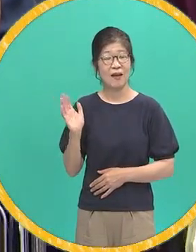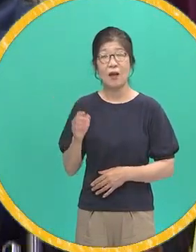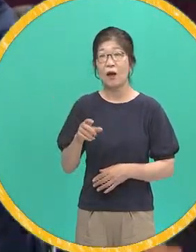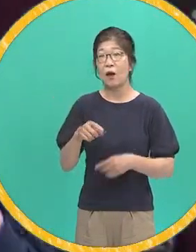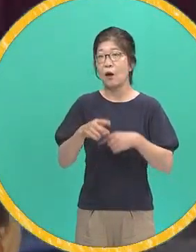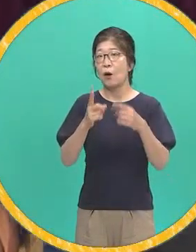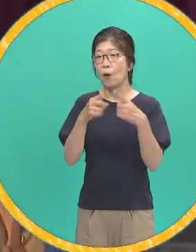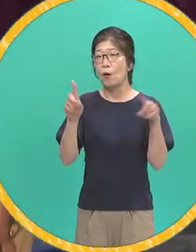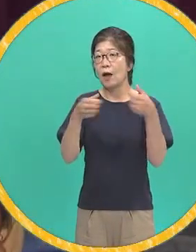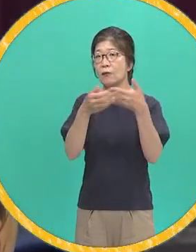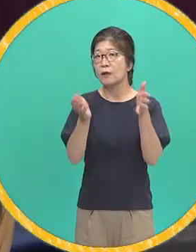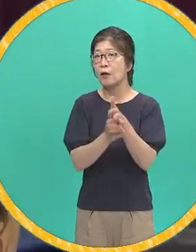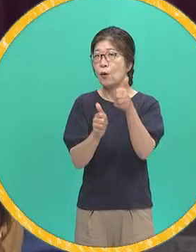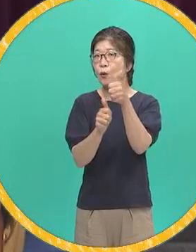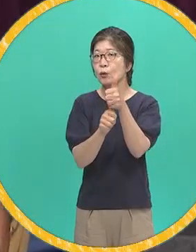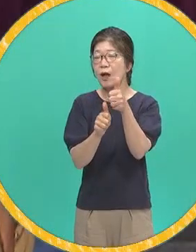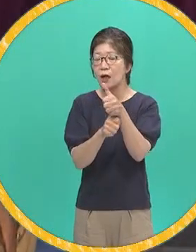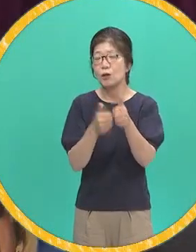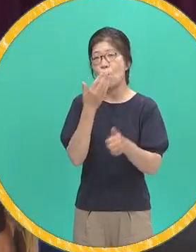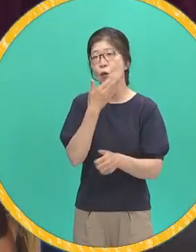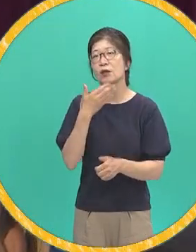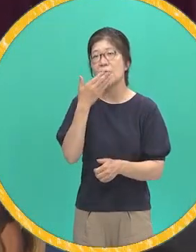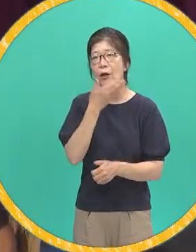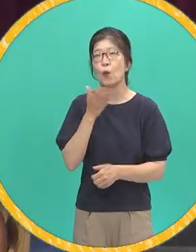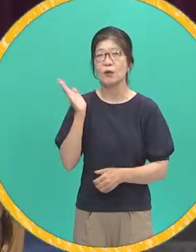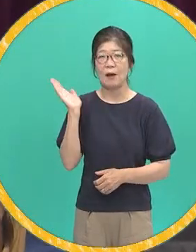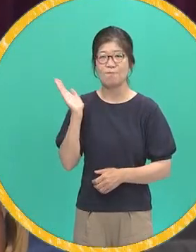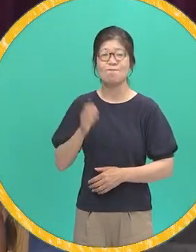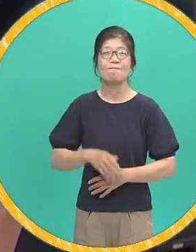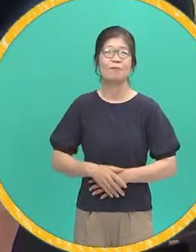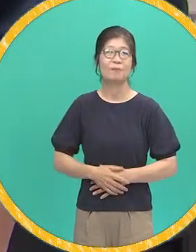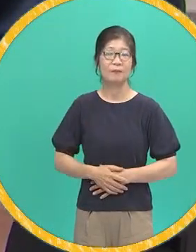警察音楽隊副隊長の佐藤さん